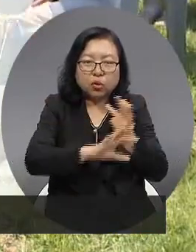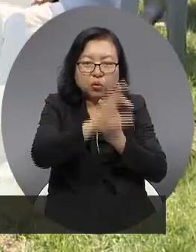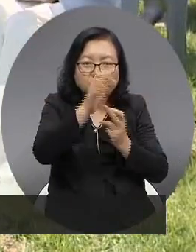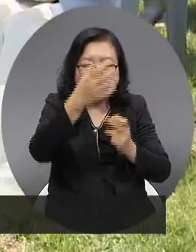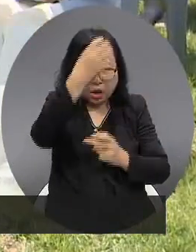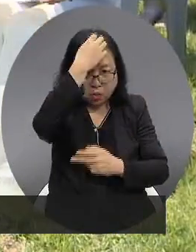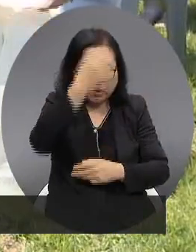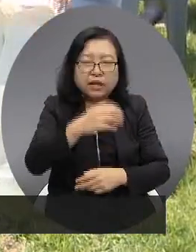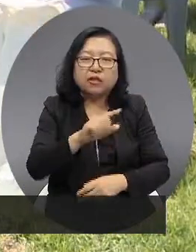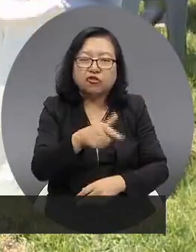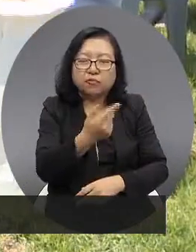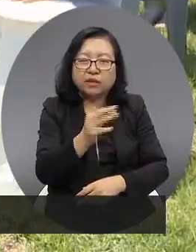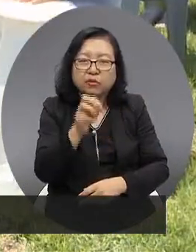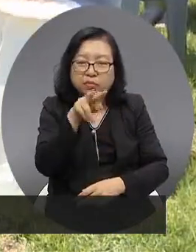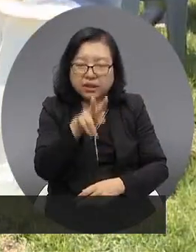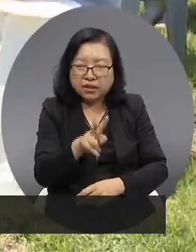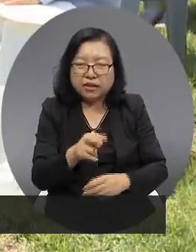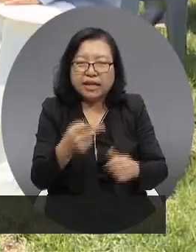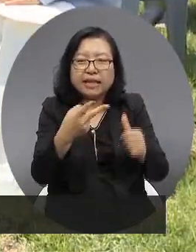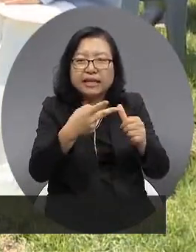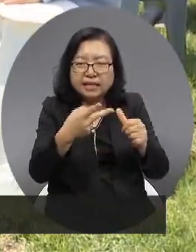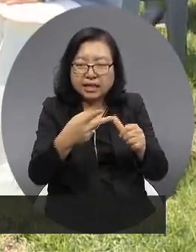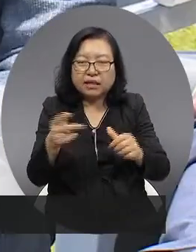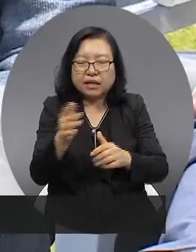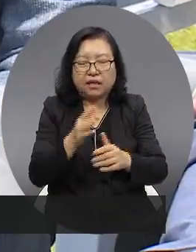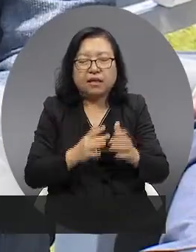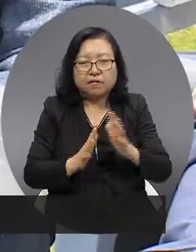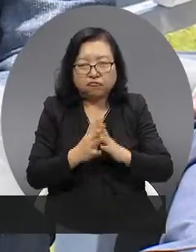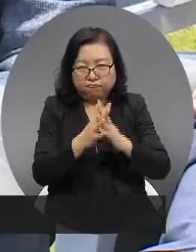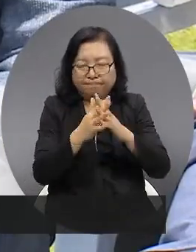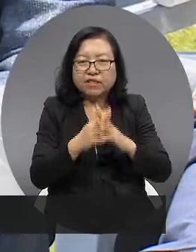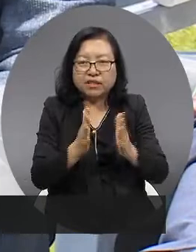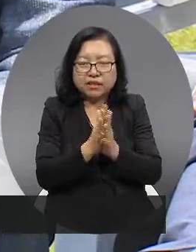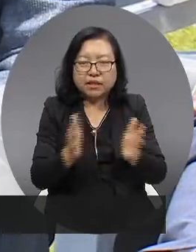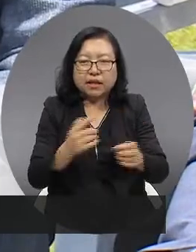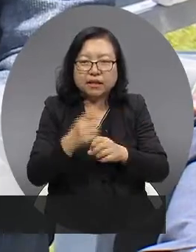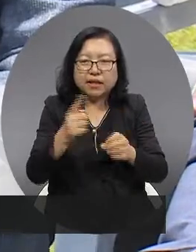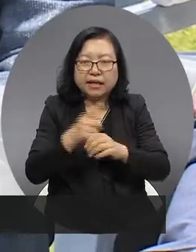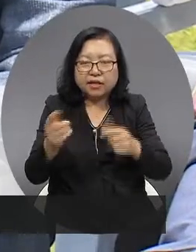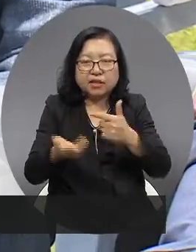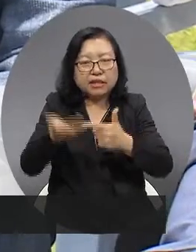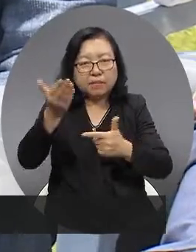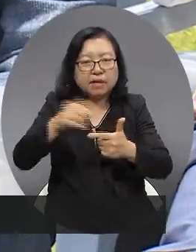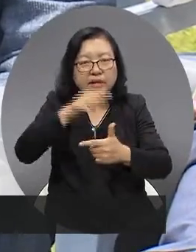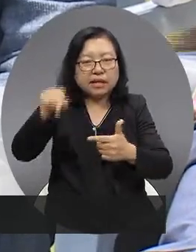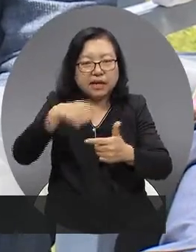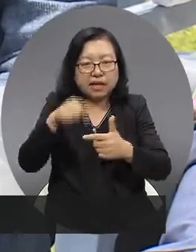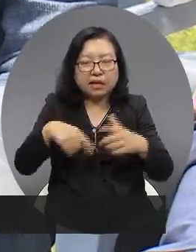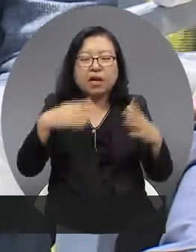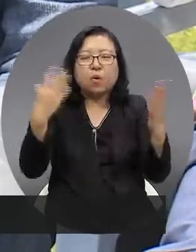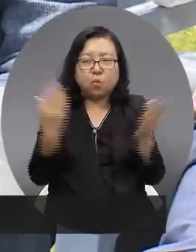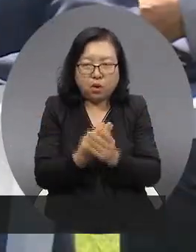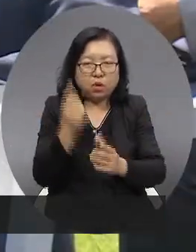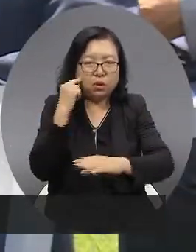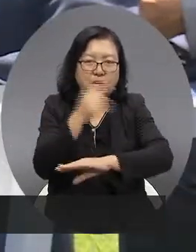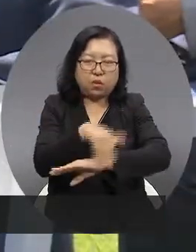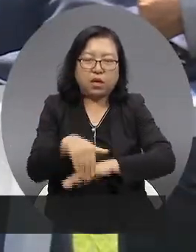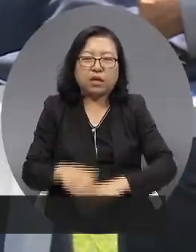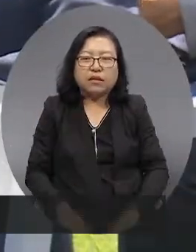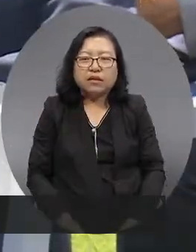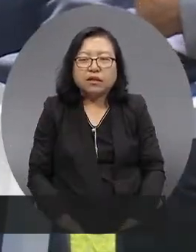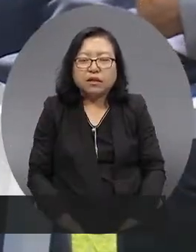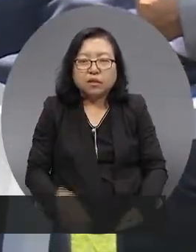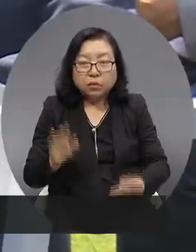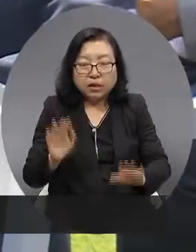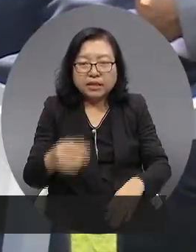옥상에 600제곱미터 규모의 2단계 공사를 시작해 내년 상반기 안에 마무리할 계획입니다. 충청북도는